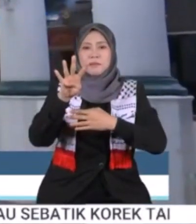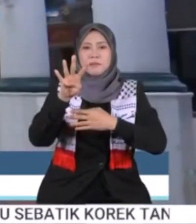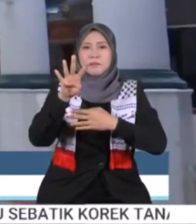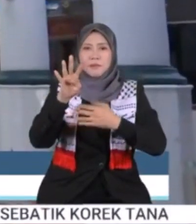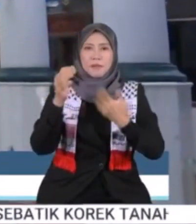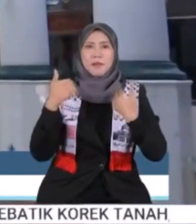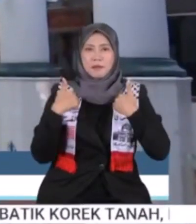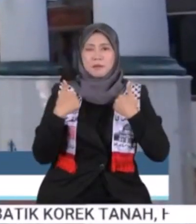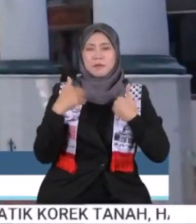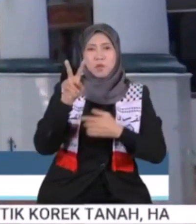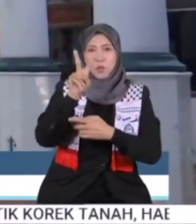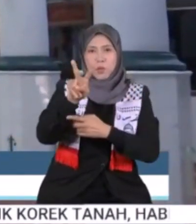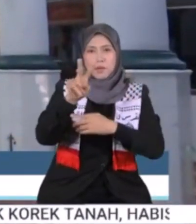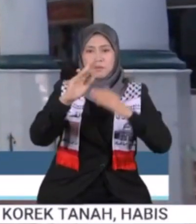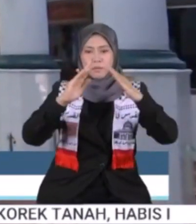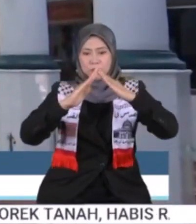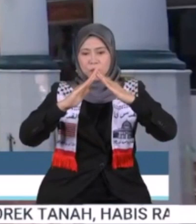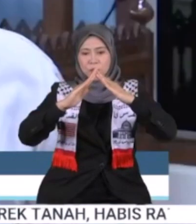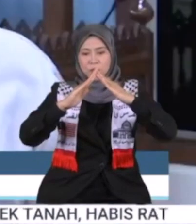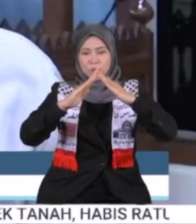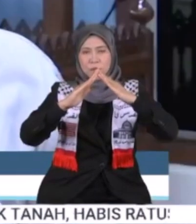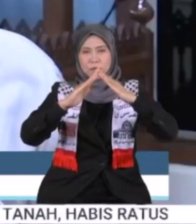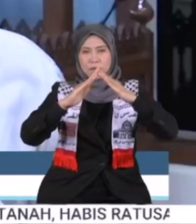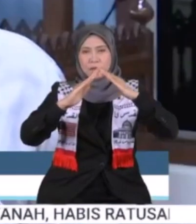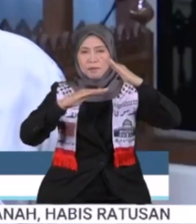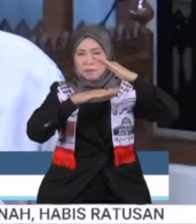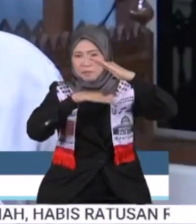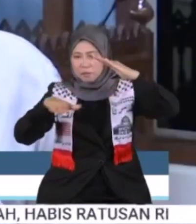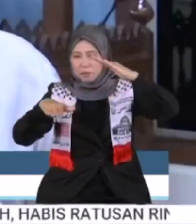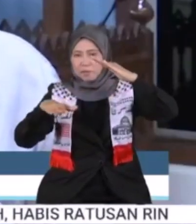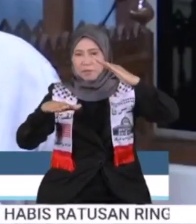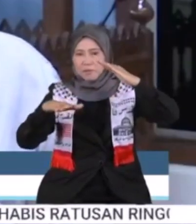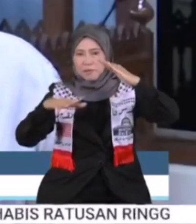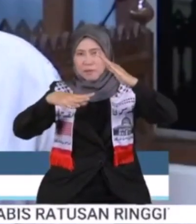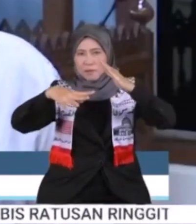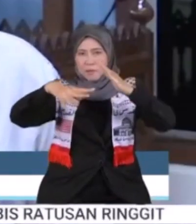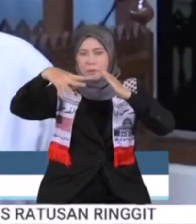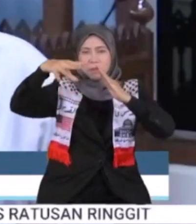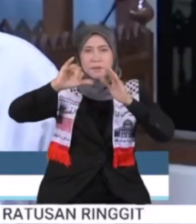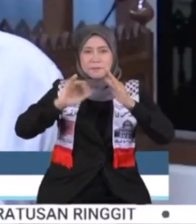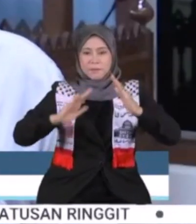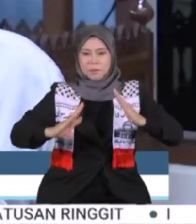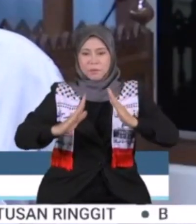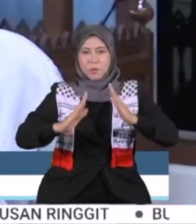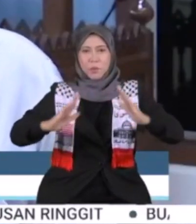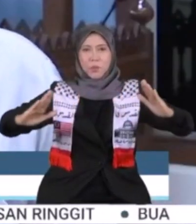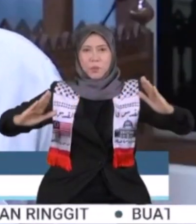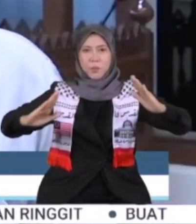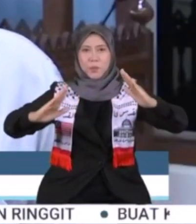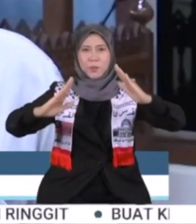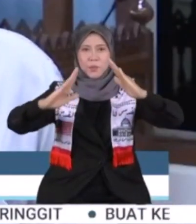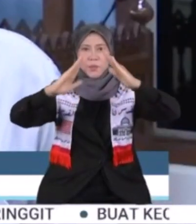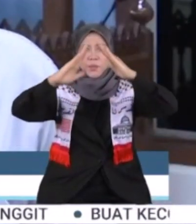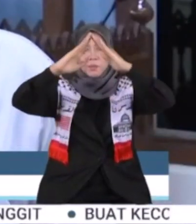Jadi mana dia ada dua lapis bumbung tu yang mana dapat dia akan mengecil sampai, sampai ke atas.